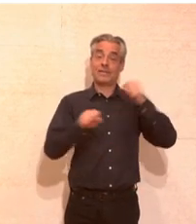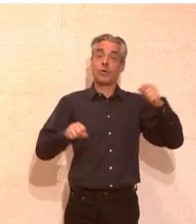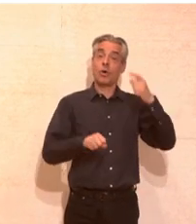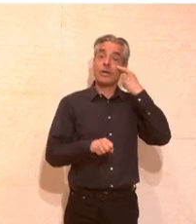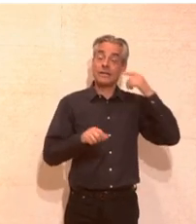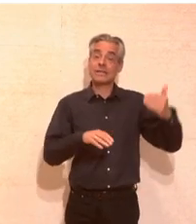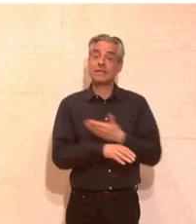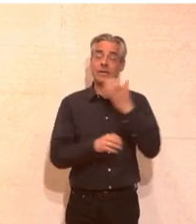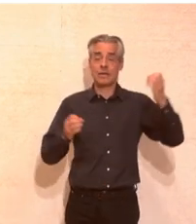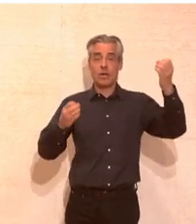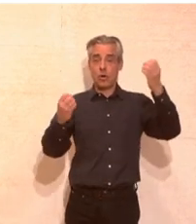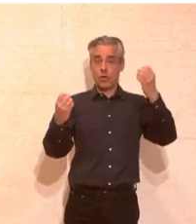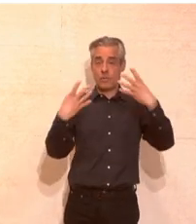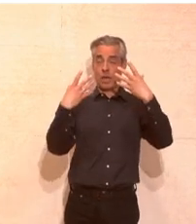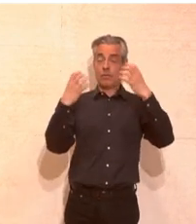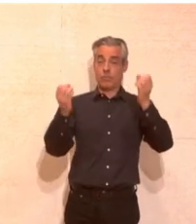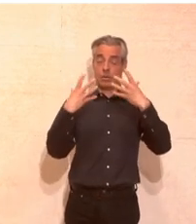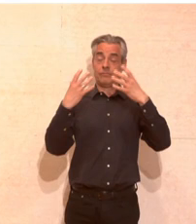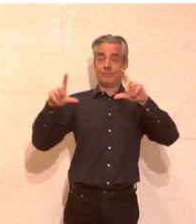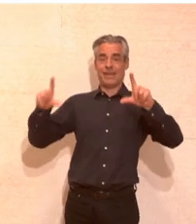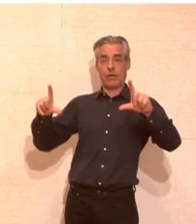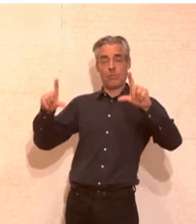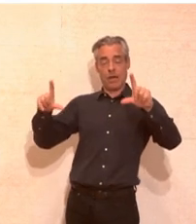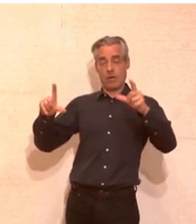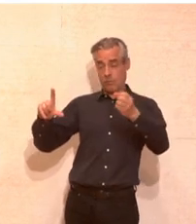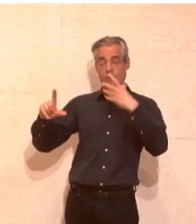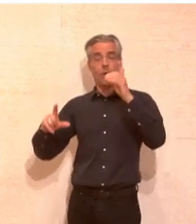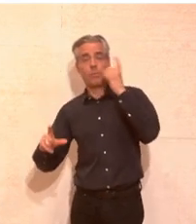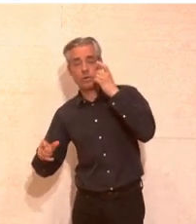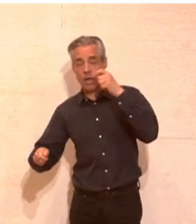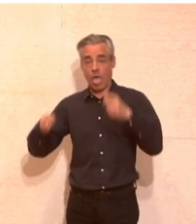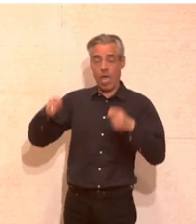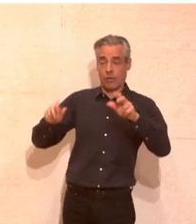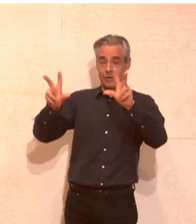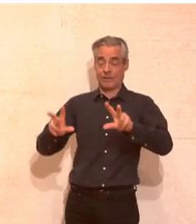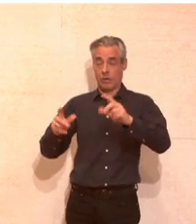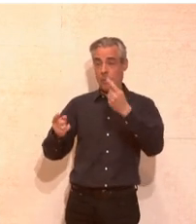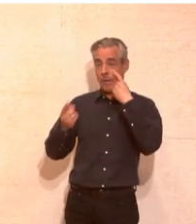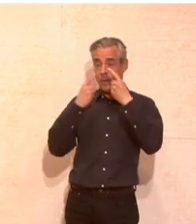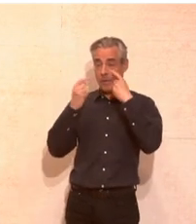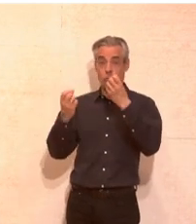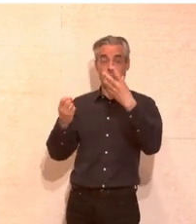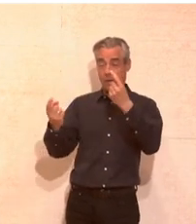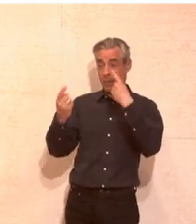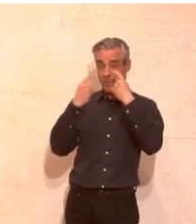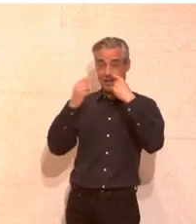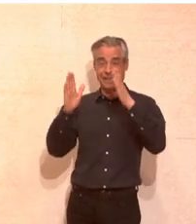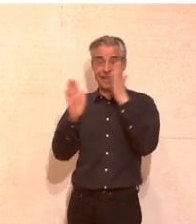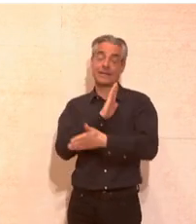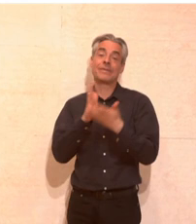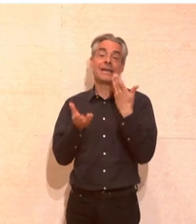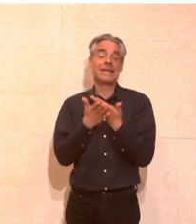se passe avec cette luminosité qui arrive directement sur les yeux, et là, ça peut être problématique. Et si on